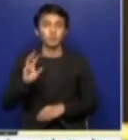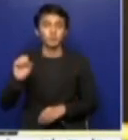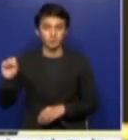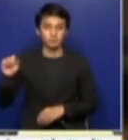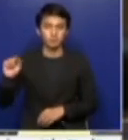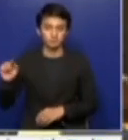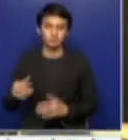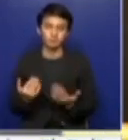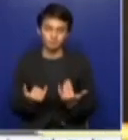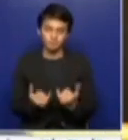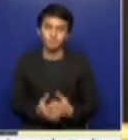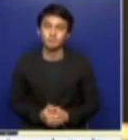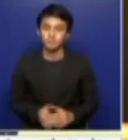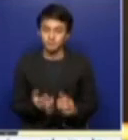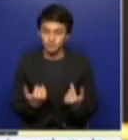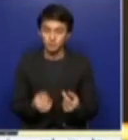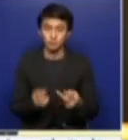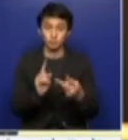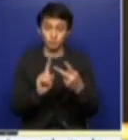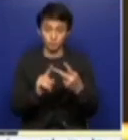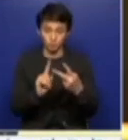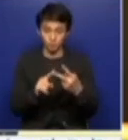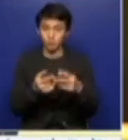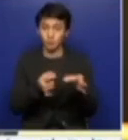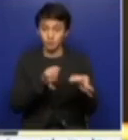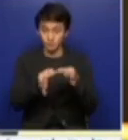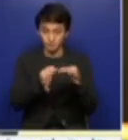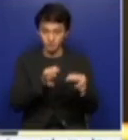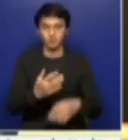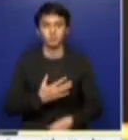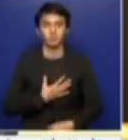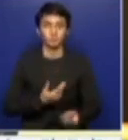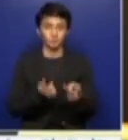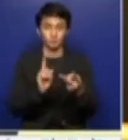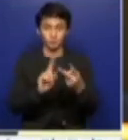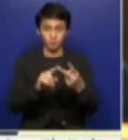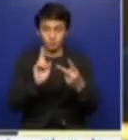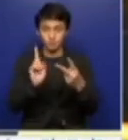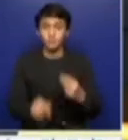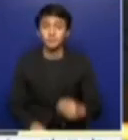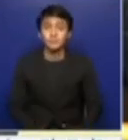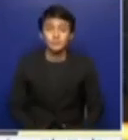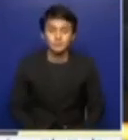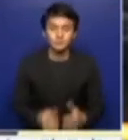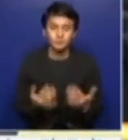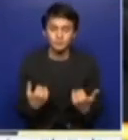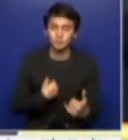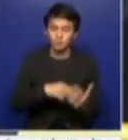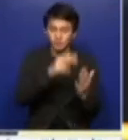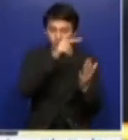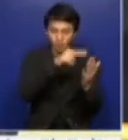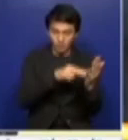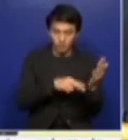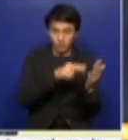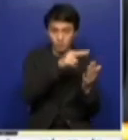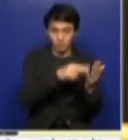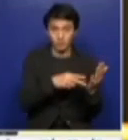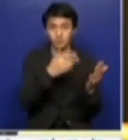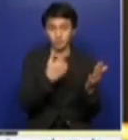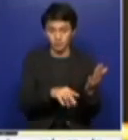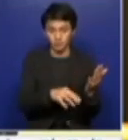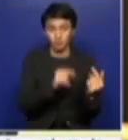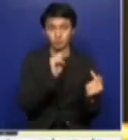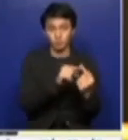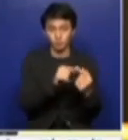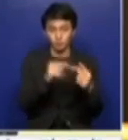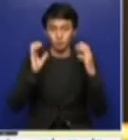ครับในประเด็นที่สองของการอภิปรายของกระผมเมื่อกระผมได้อ่านยติที่รัฐบาล